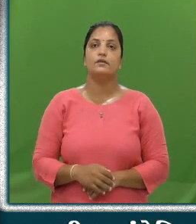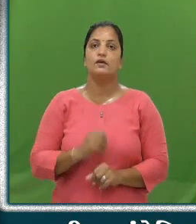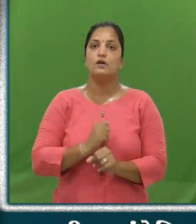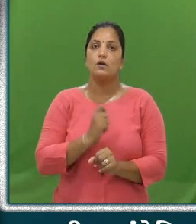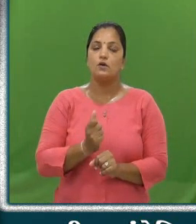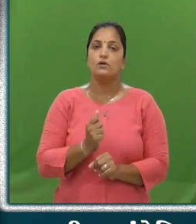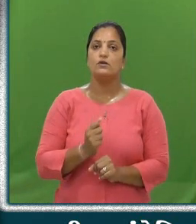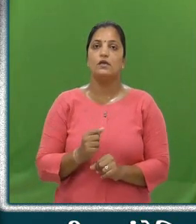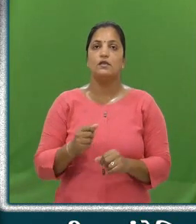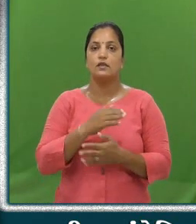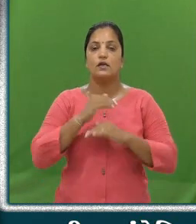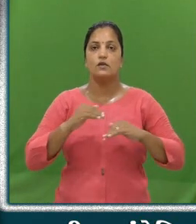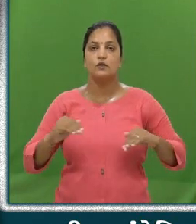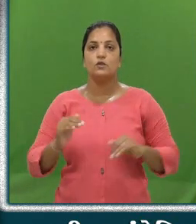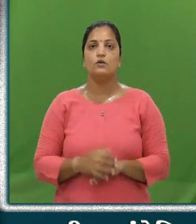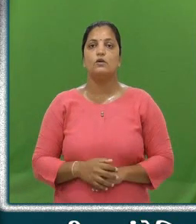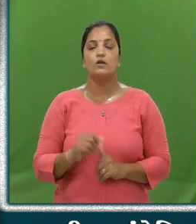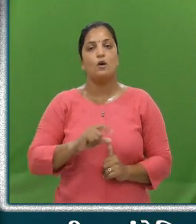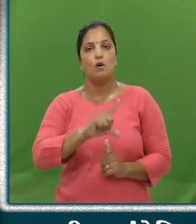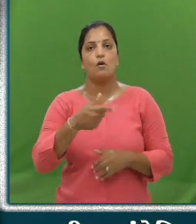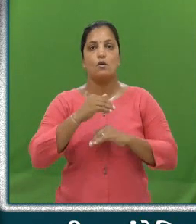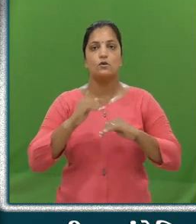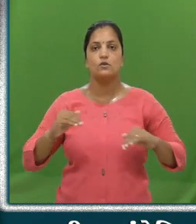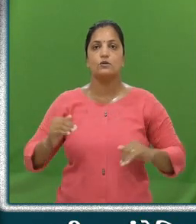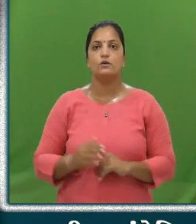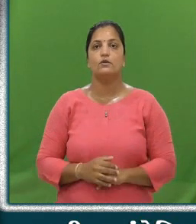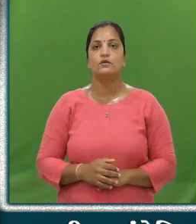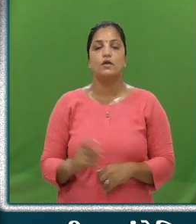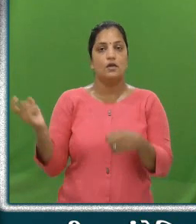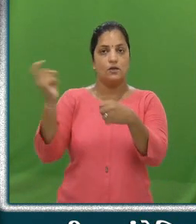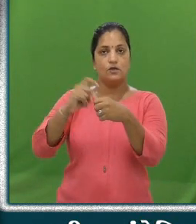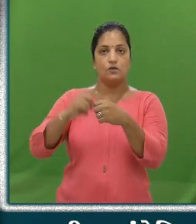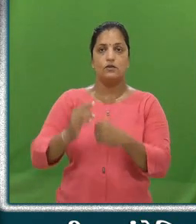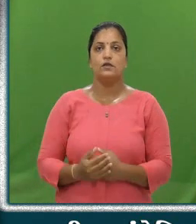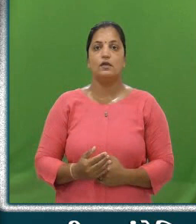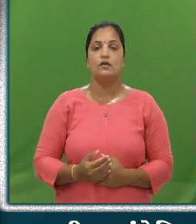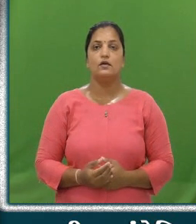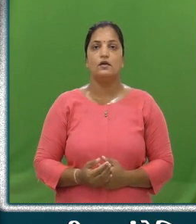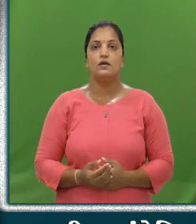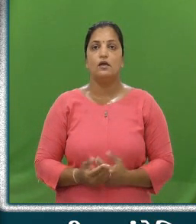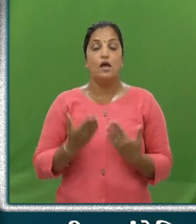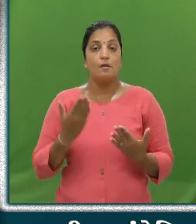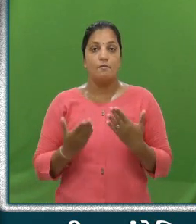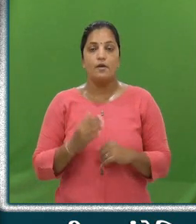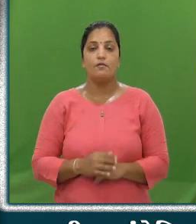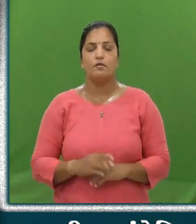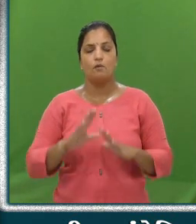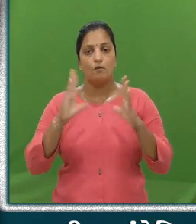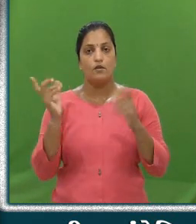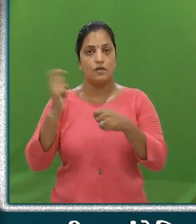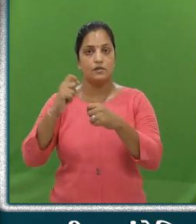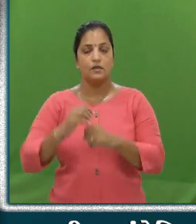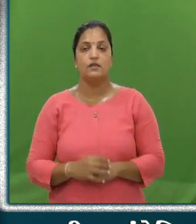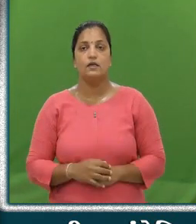વિદ્યાર્થી મિત્રો અહીં જોઈ રહેલો છું કે દરેકે દરેક વિદ્યાર્થીઓ બધા જોઈન થઈ ગયેલા છે ખાસી સંખ્યાની અંદર જોઈન થઈ ગયેલા